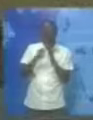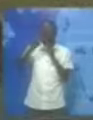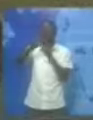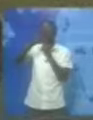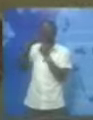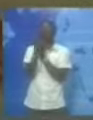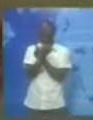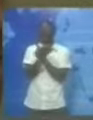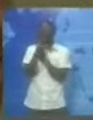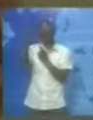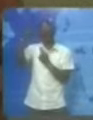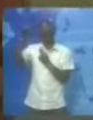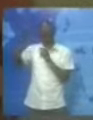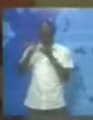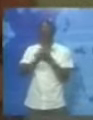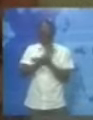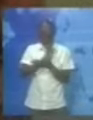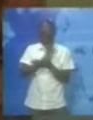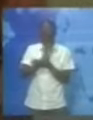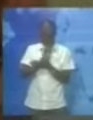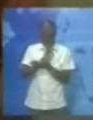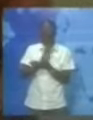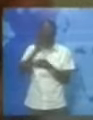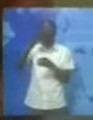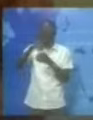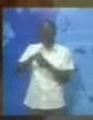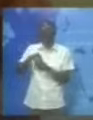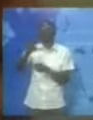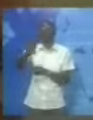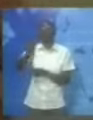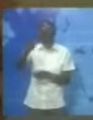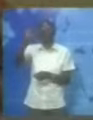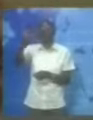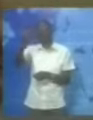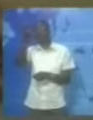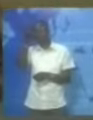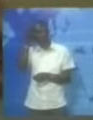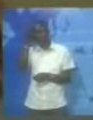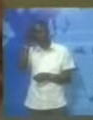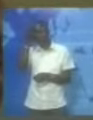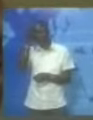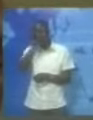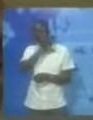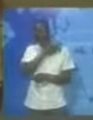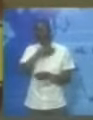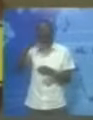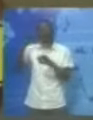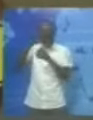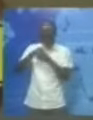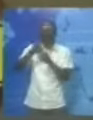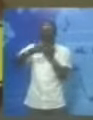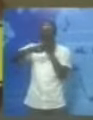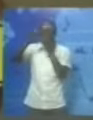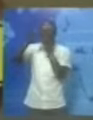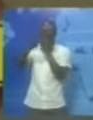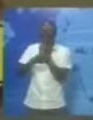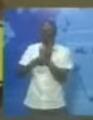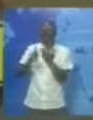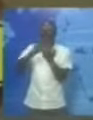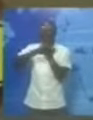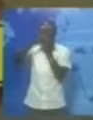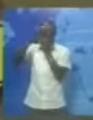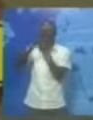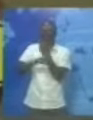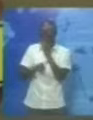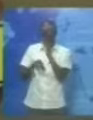sociale du cinéma dans leurs choix politiques, dans les programmes et projets